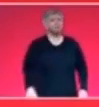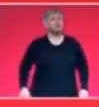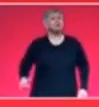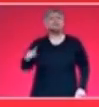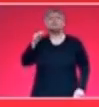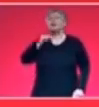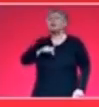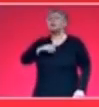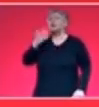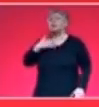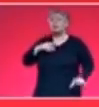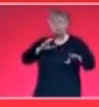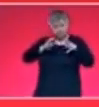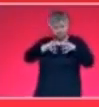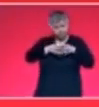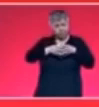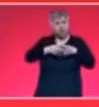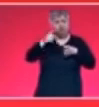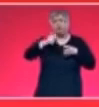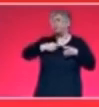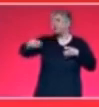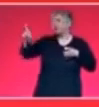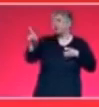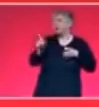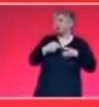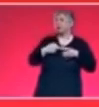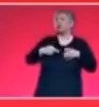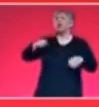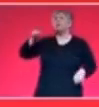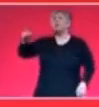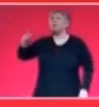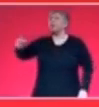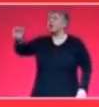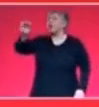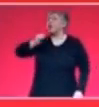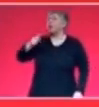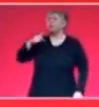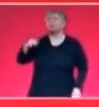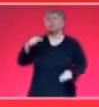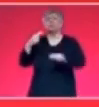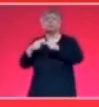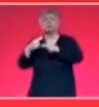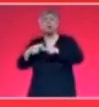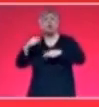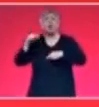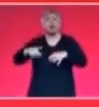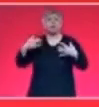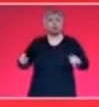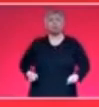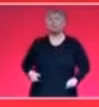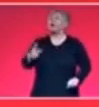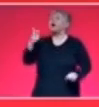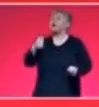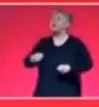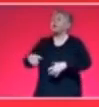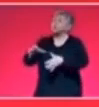που προσπάθησαν να μας πείσουν ότι μας αξίζει. Είναι ο κόσμος της συμφιλίωσης, είναι ο κόσμος της συμπαράταξης,